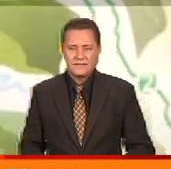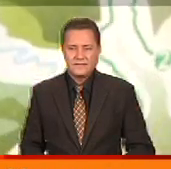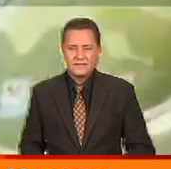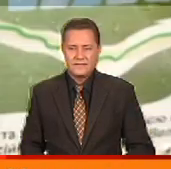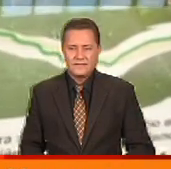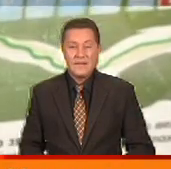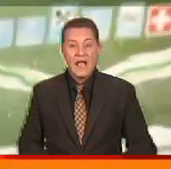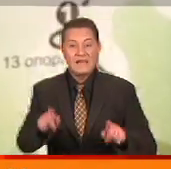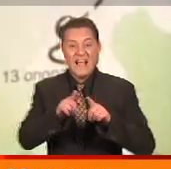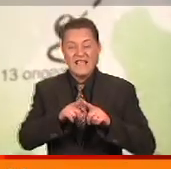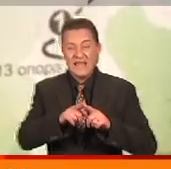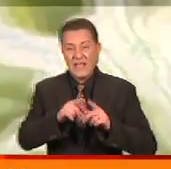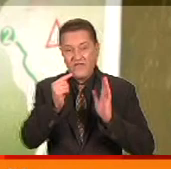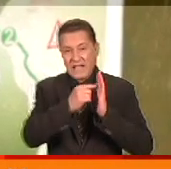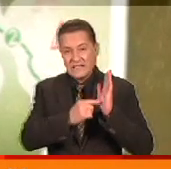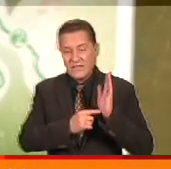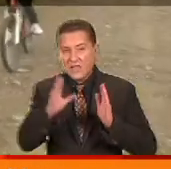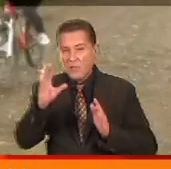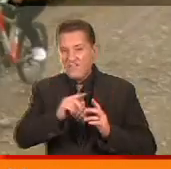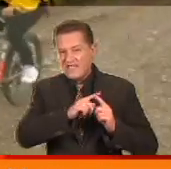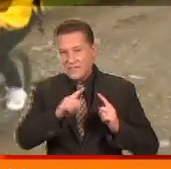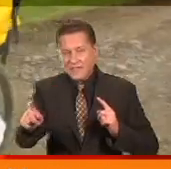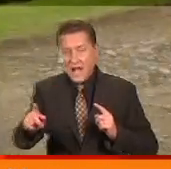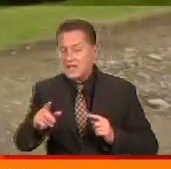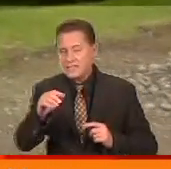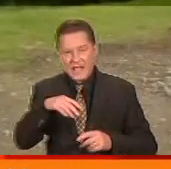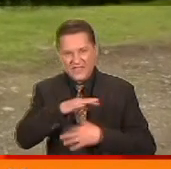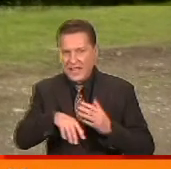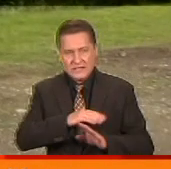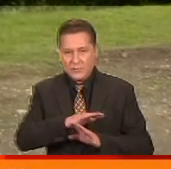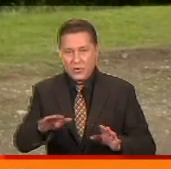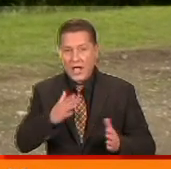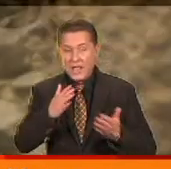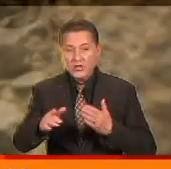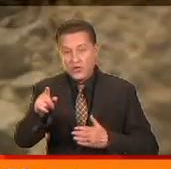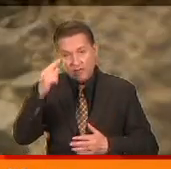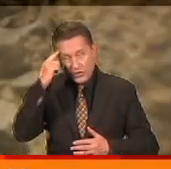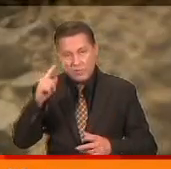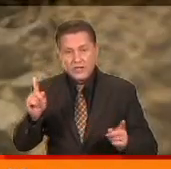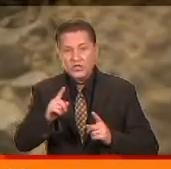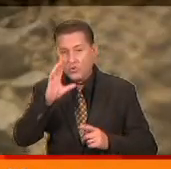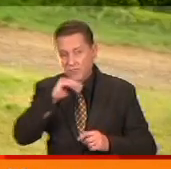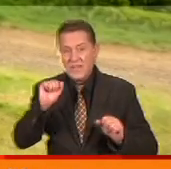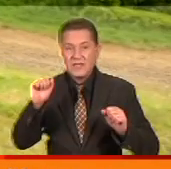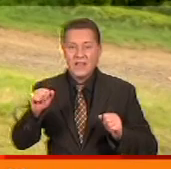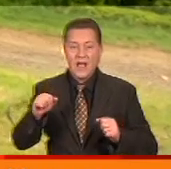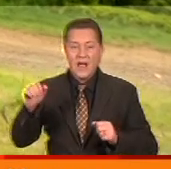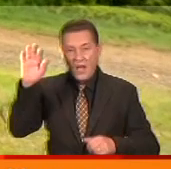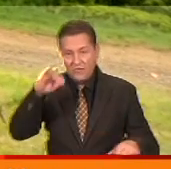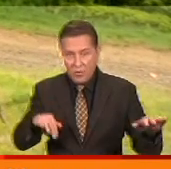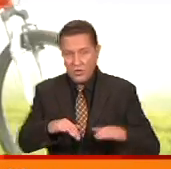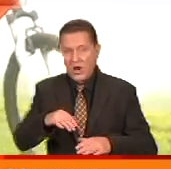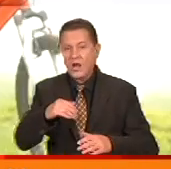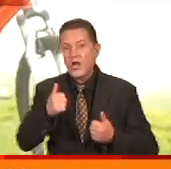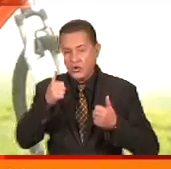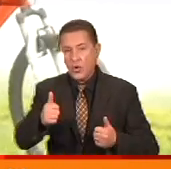Такі вказівники по всій трасі. Не заблукайте. Ось якщо ви гадаєте, що вмієте кататися горами, бо добре їздити містом – це